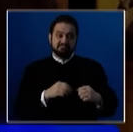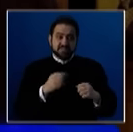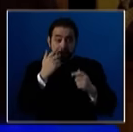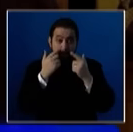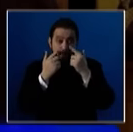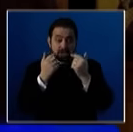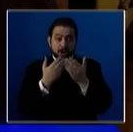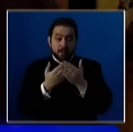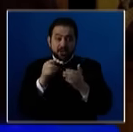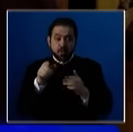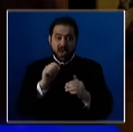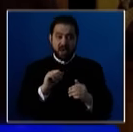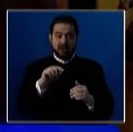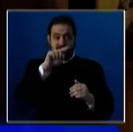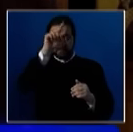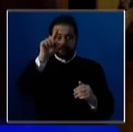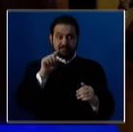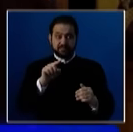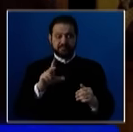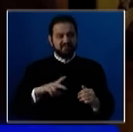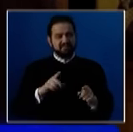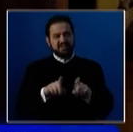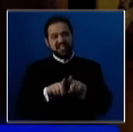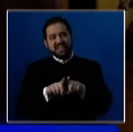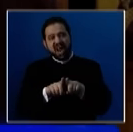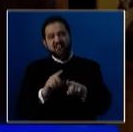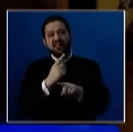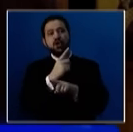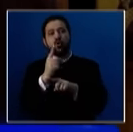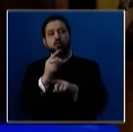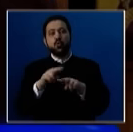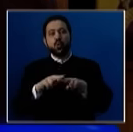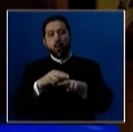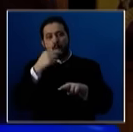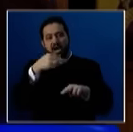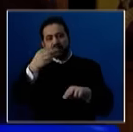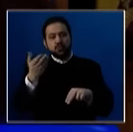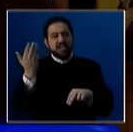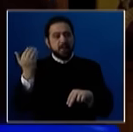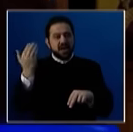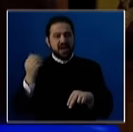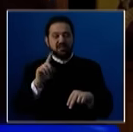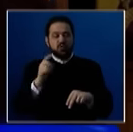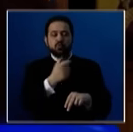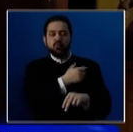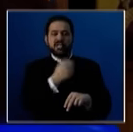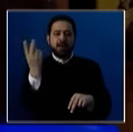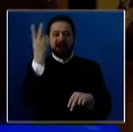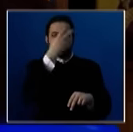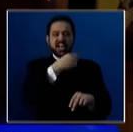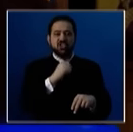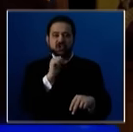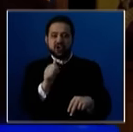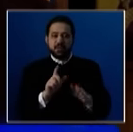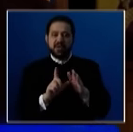Este același lucru care l-am spus mai înainte, și anume, nu putem înțelege nimic, nici din